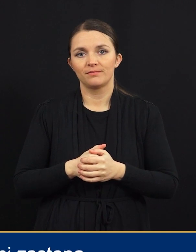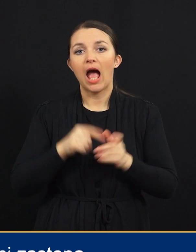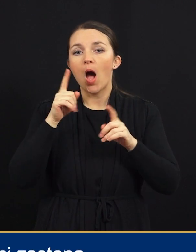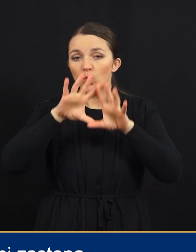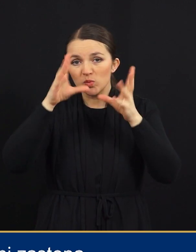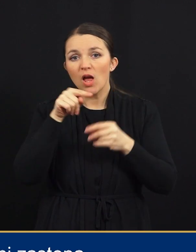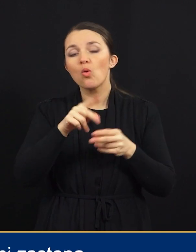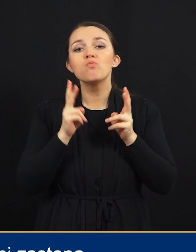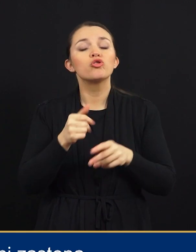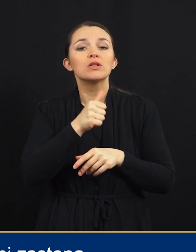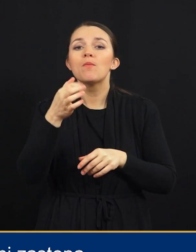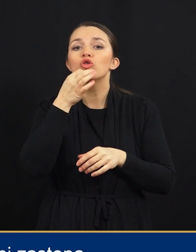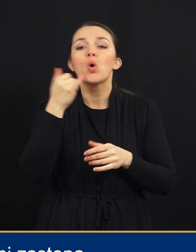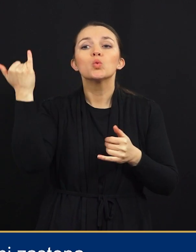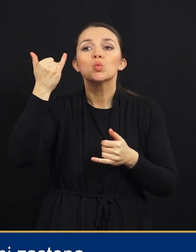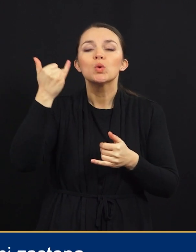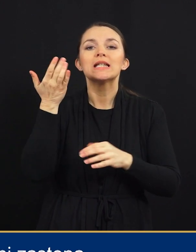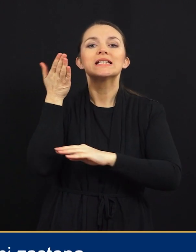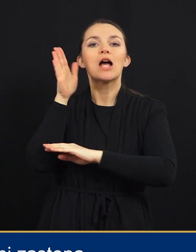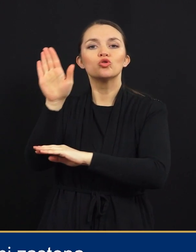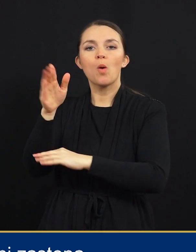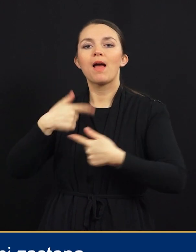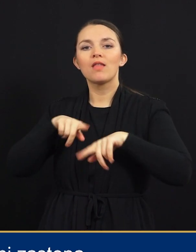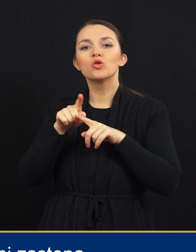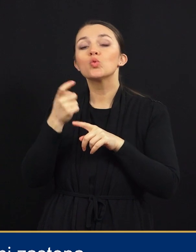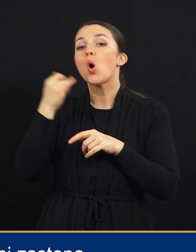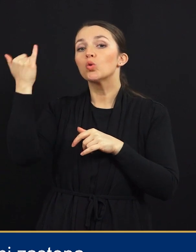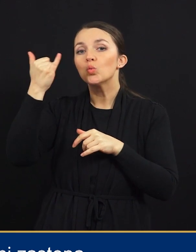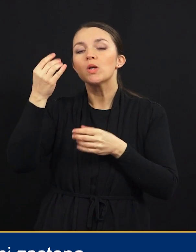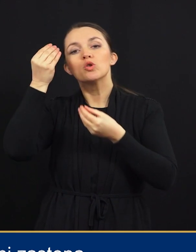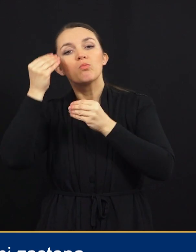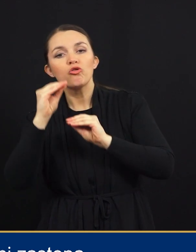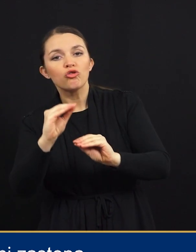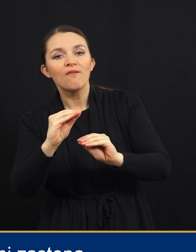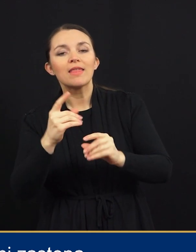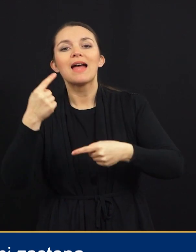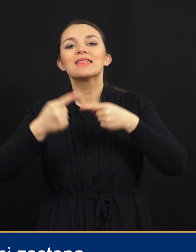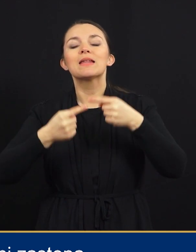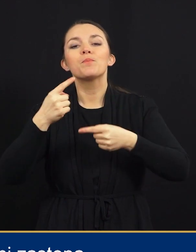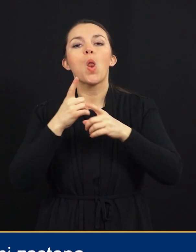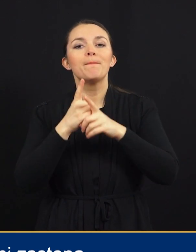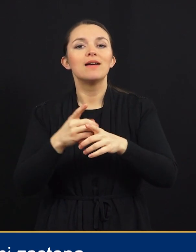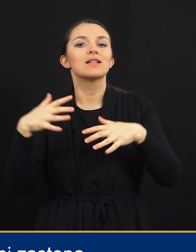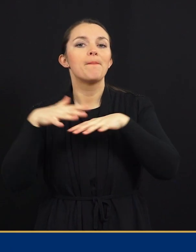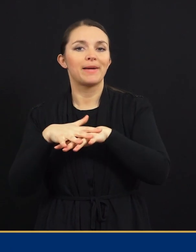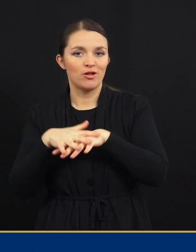A vse to je mogoče le, če nas v tujini zastopa tudi od tujcev spoštovana diplomatska mreža.